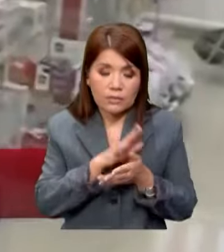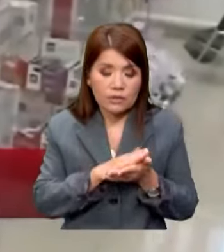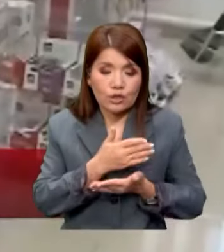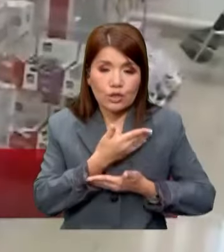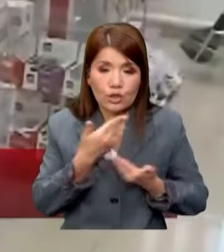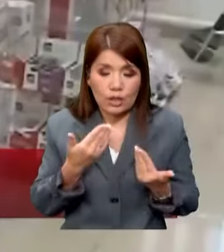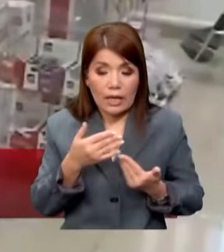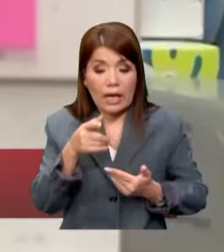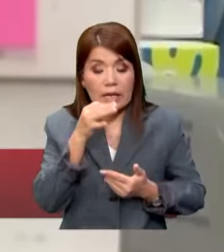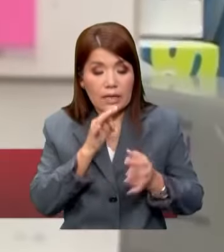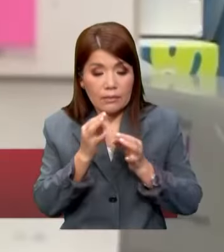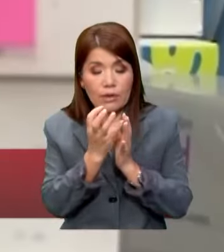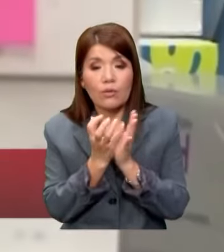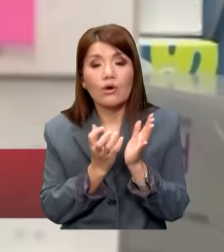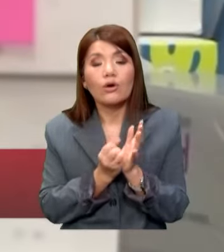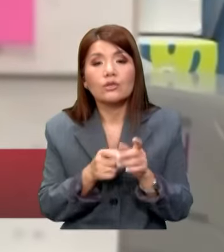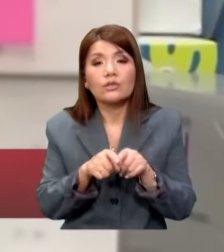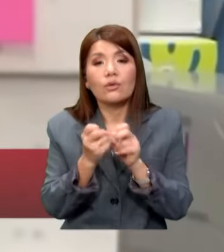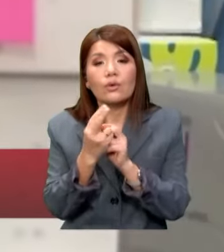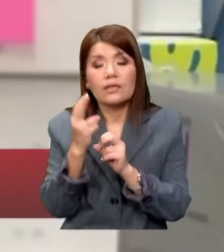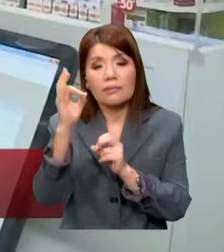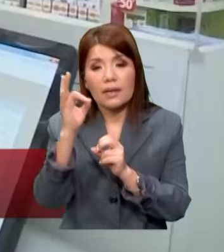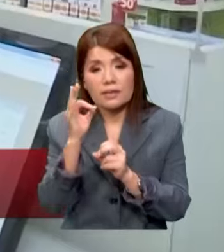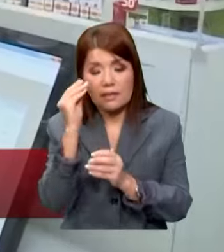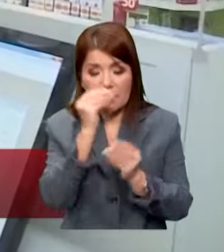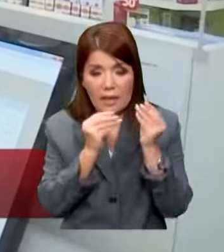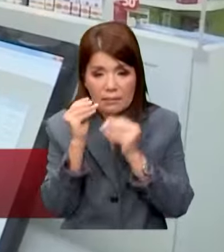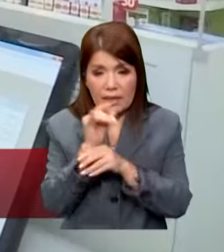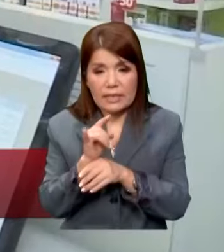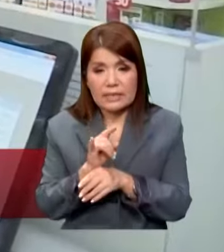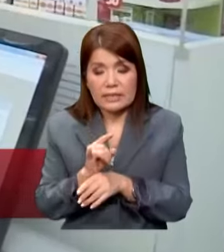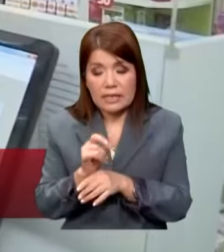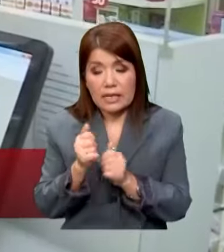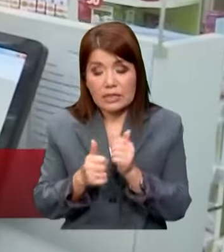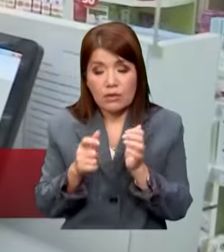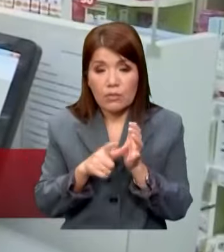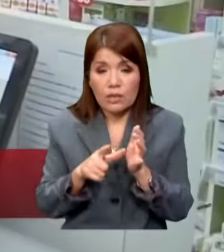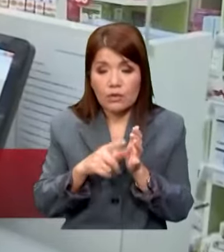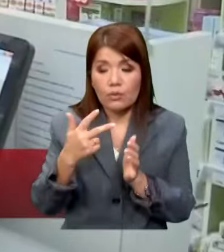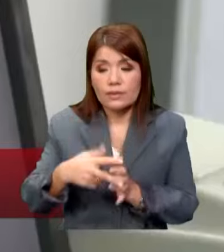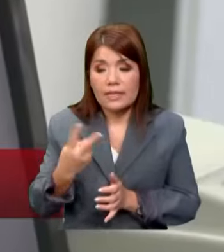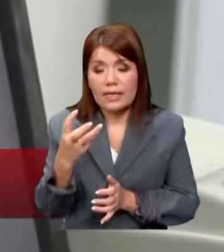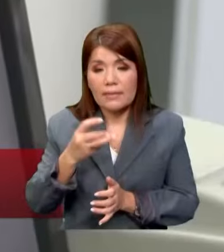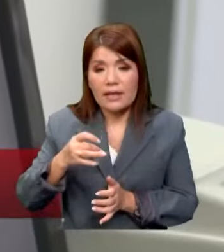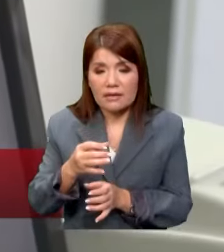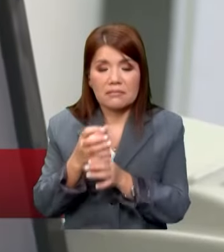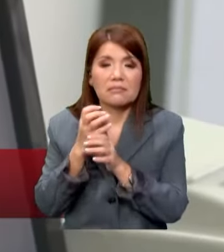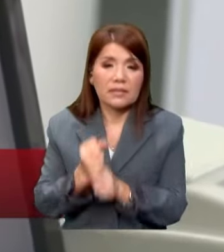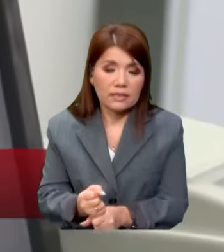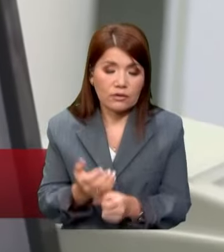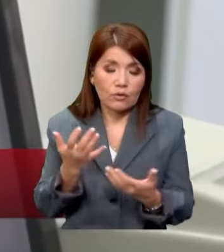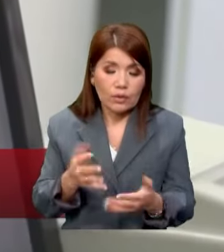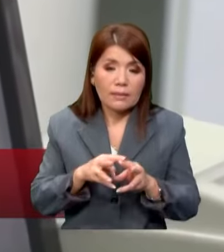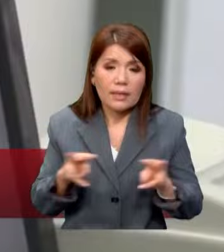Қазір дәрі-дәрмек қорындағы тауардың 12%-ы жалған. Соның кесірінен бюджетке жыл сайын салық 32 миллиард теңгедей аз түседі. Министрлік